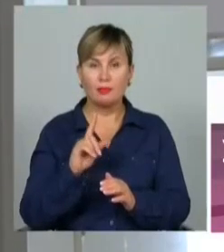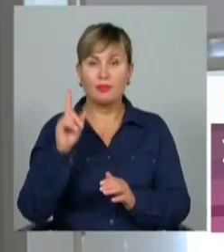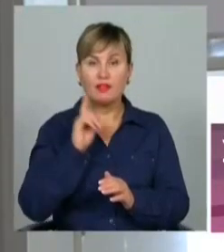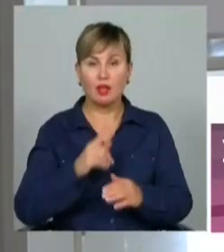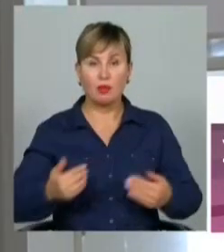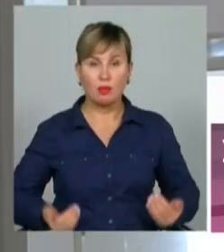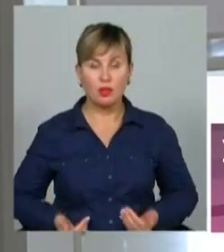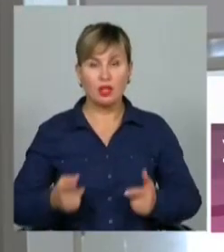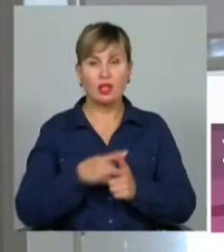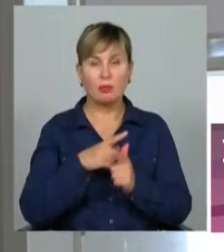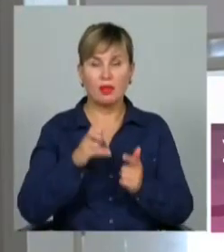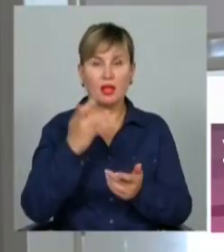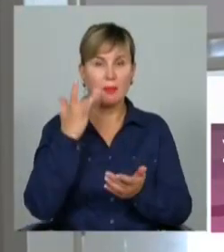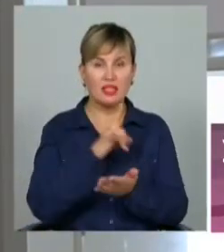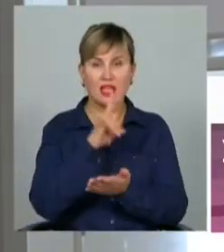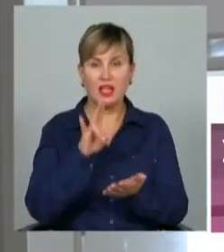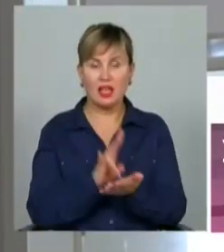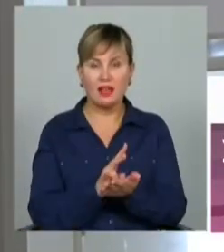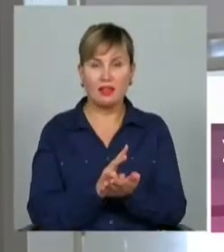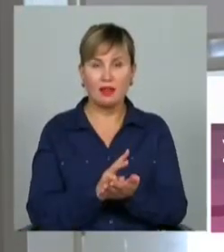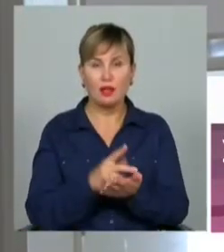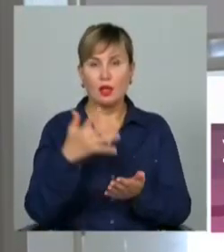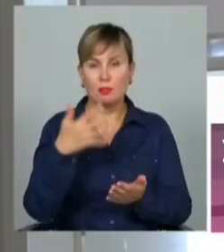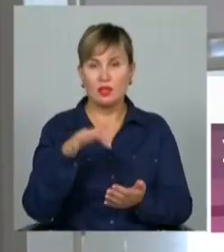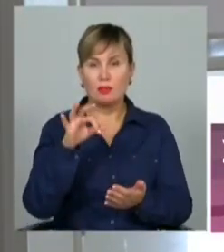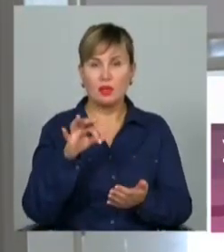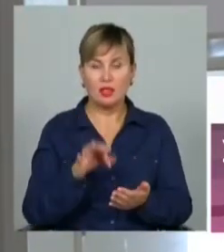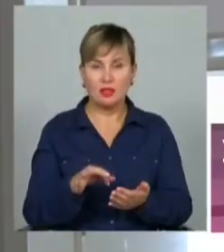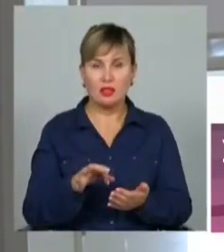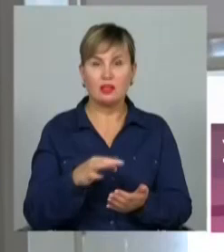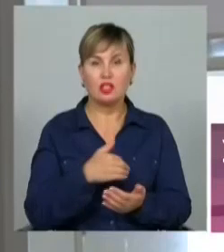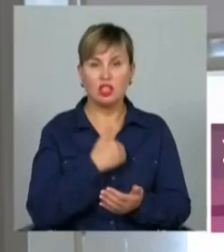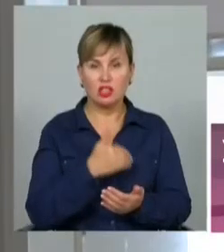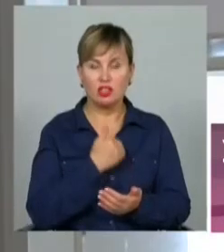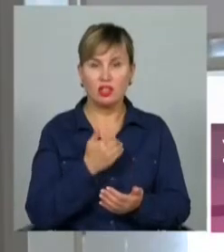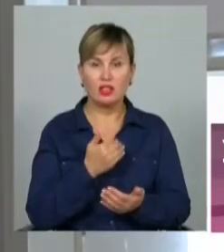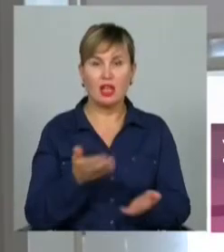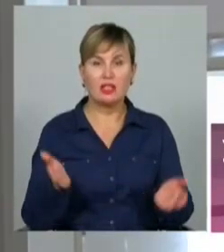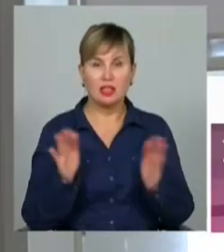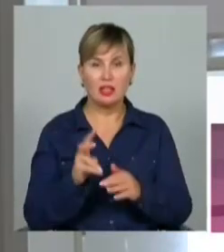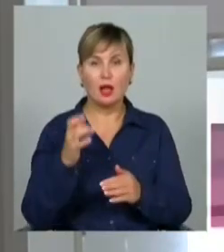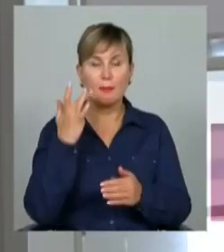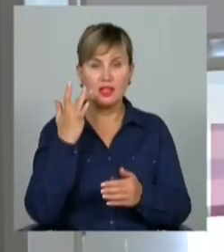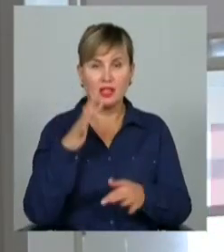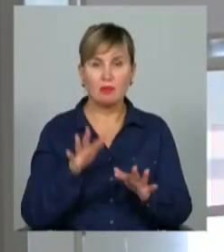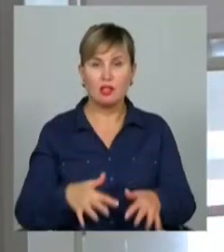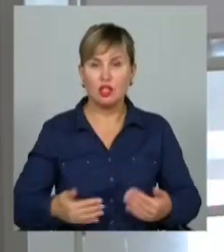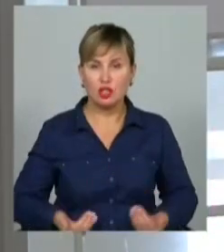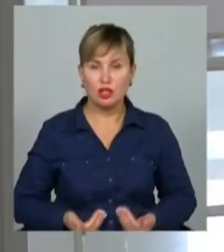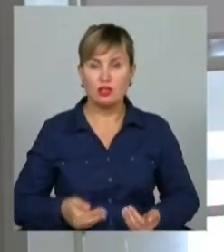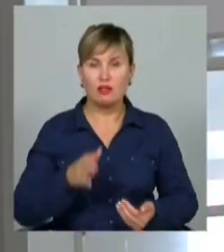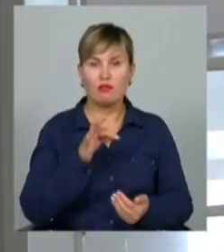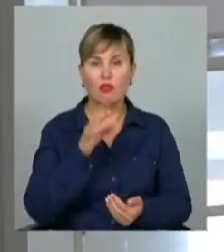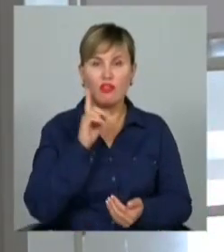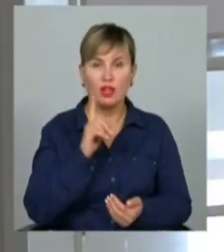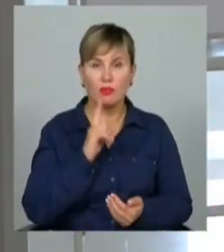временное проживание, либо же на постоянной основе. Из них где-то 50% изъявили желание остаться на постоянном месте жительства во